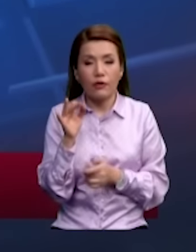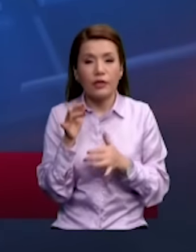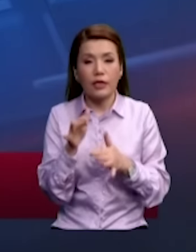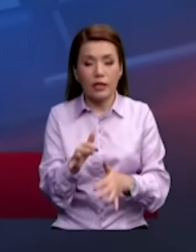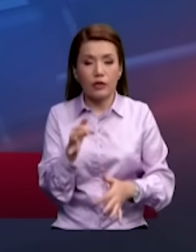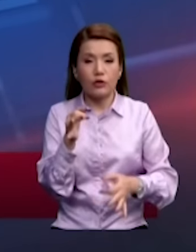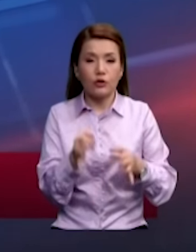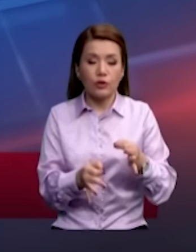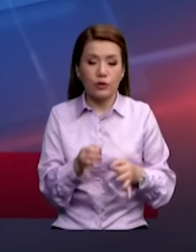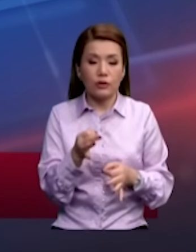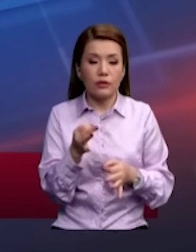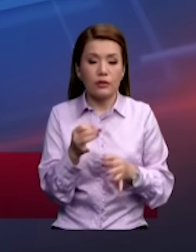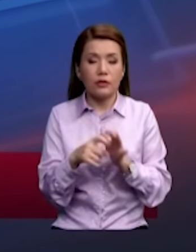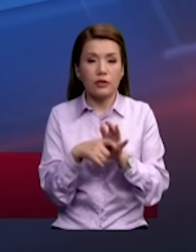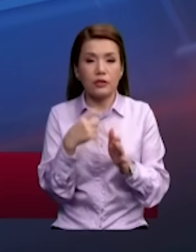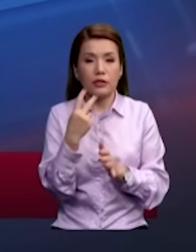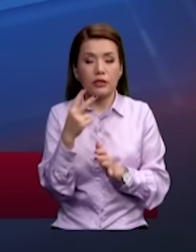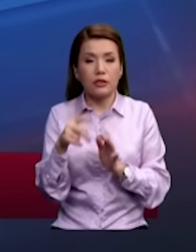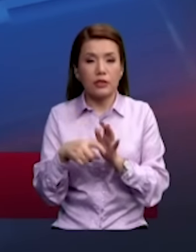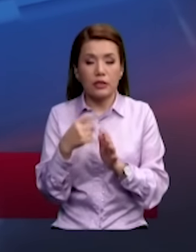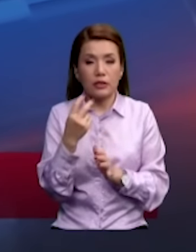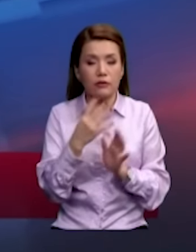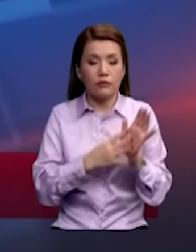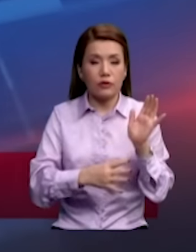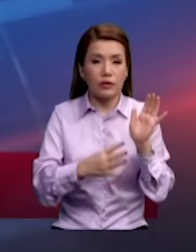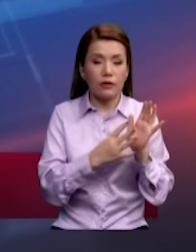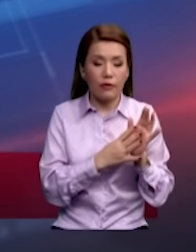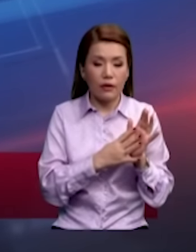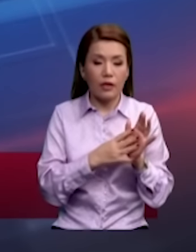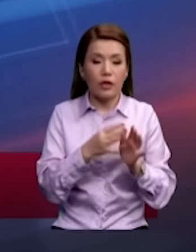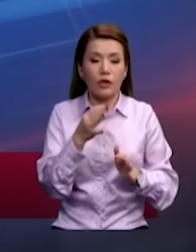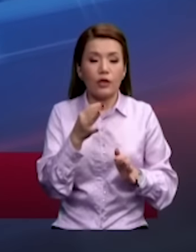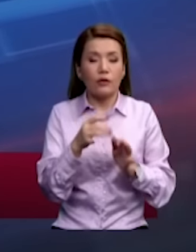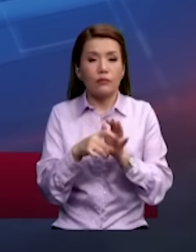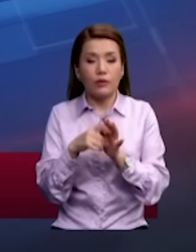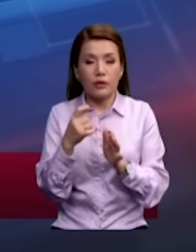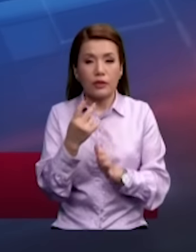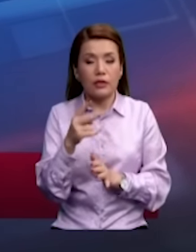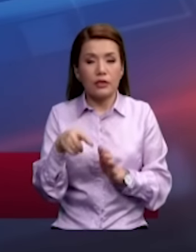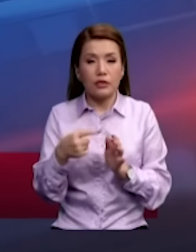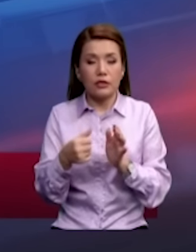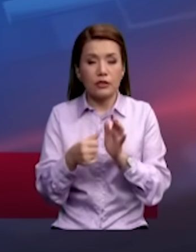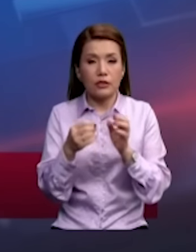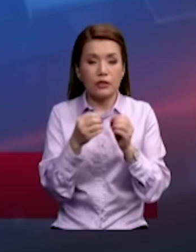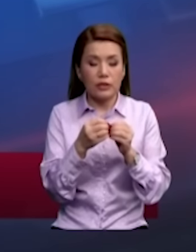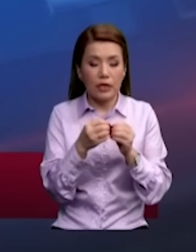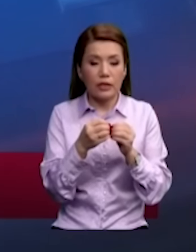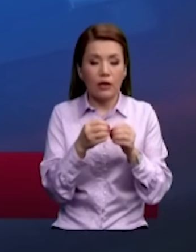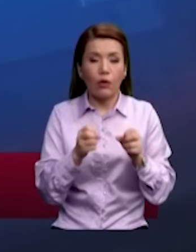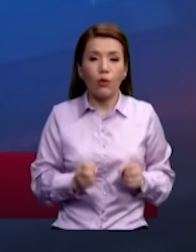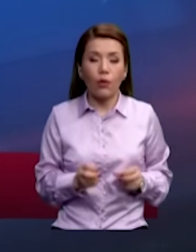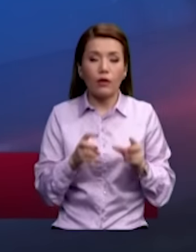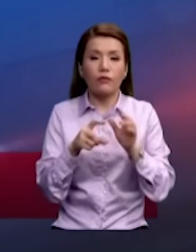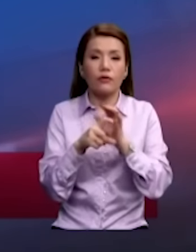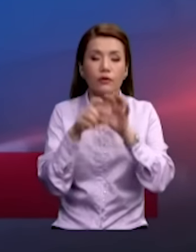пункта 5. Части 2 статьи 99 и пункта 1 части 2 статьи 110 Уголовного